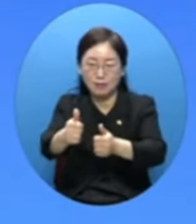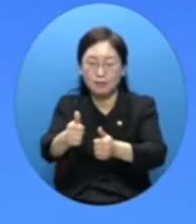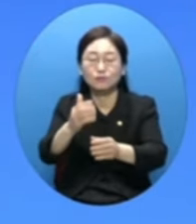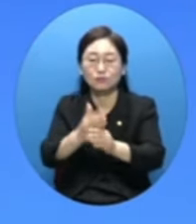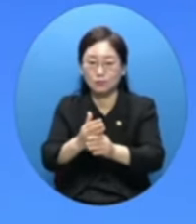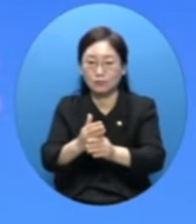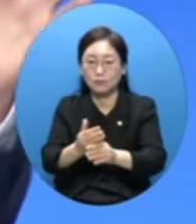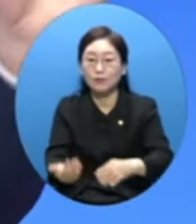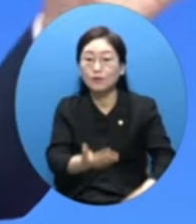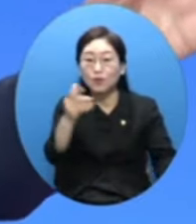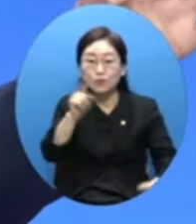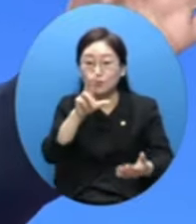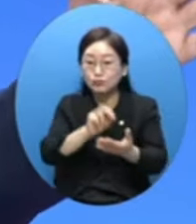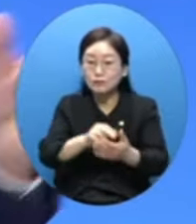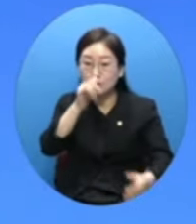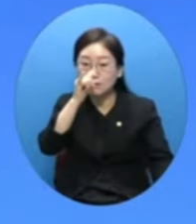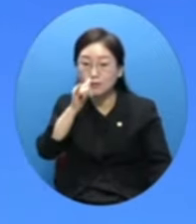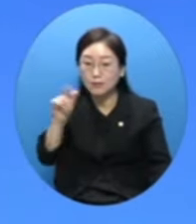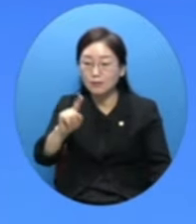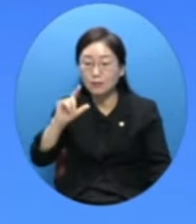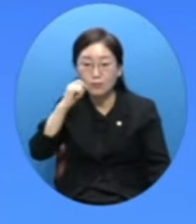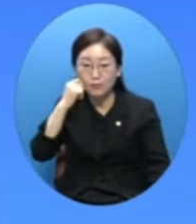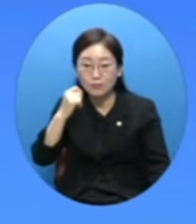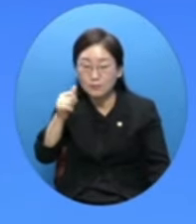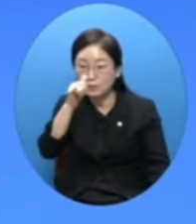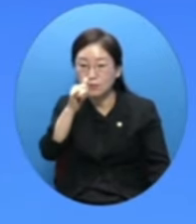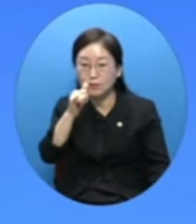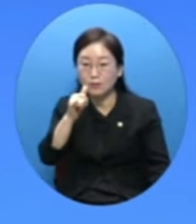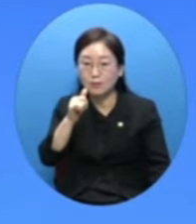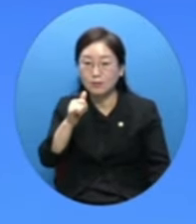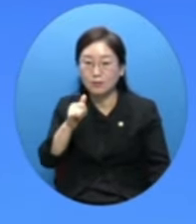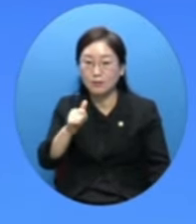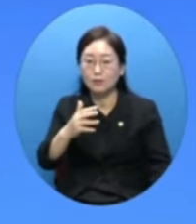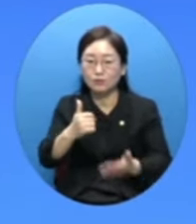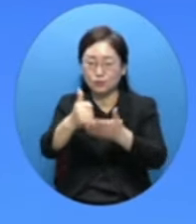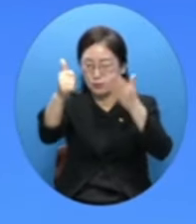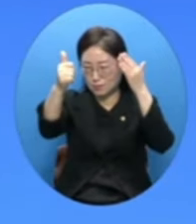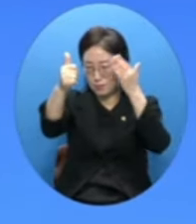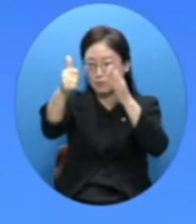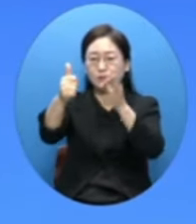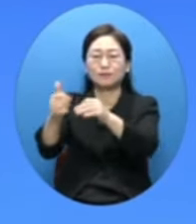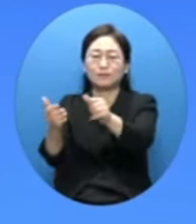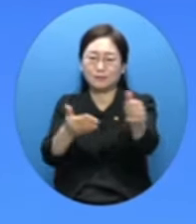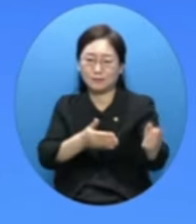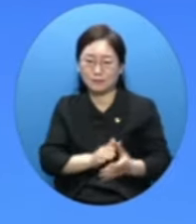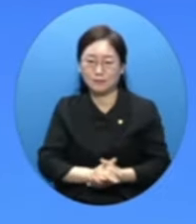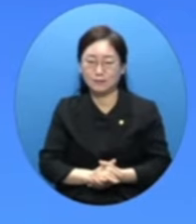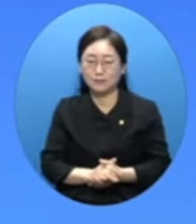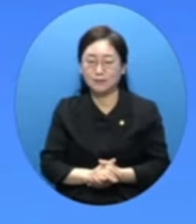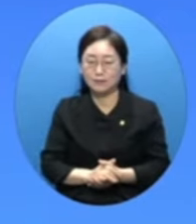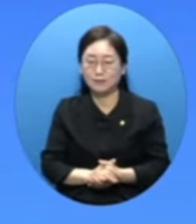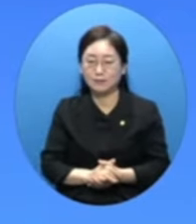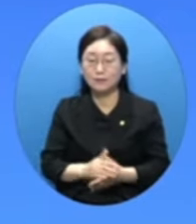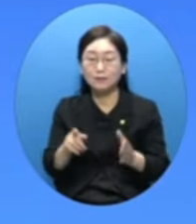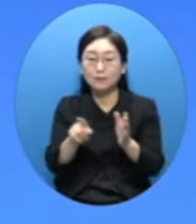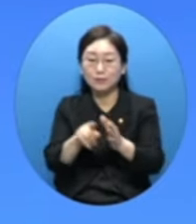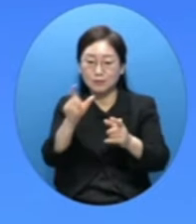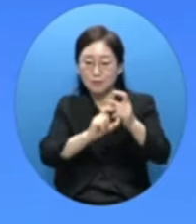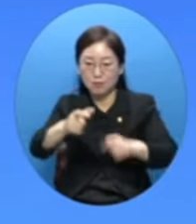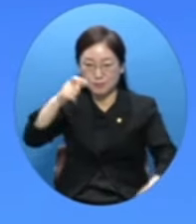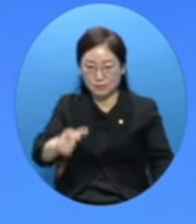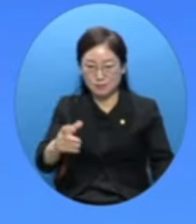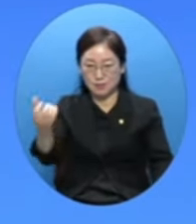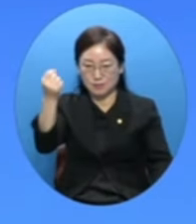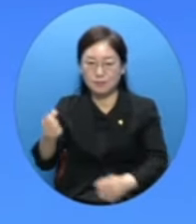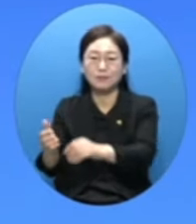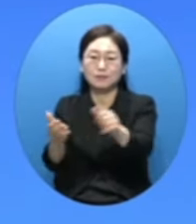여러분 어떤 문제 가운데셨습니까 어떤 오림 가운데셨습니까 주님을 바라보시기 바랍니다 믿음을 더 견고해 하시기